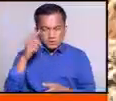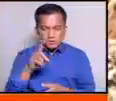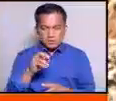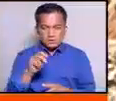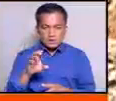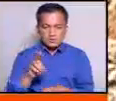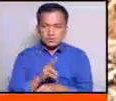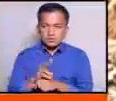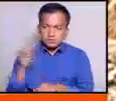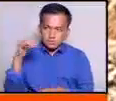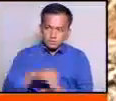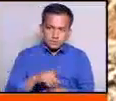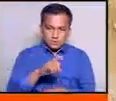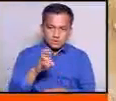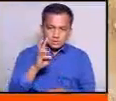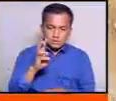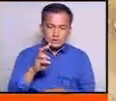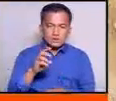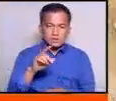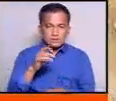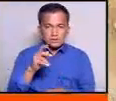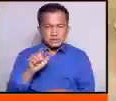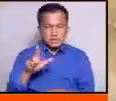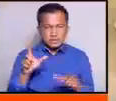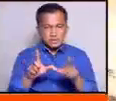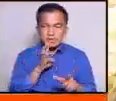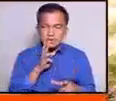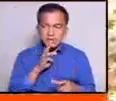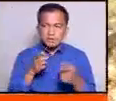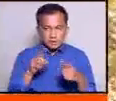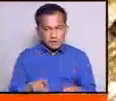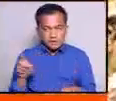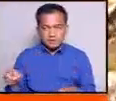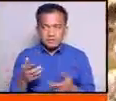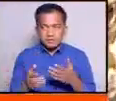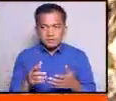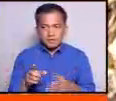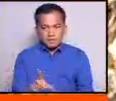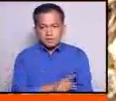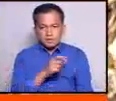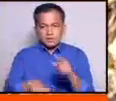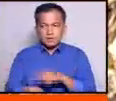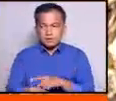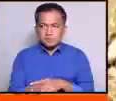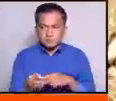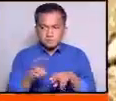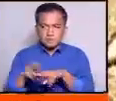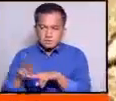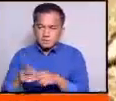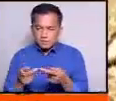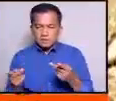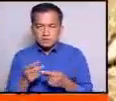use kapag sumadsad pa sa 160-meter critical level ang tubig dito. Kapag nangyari yan, posible raw na humaba pa ang oras o madagdagan ng